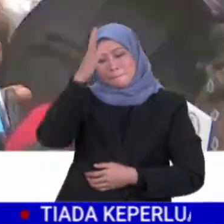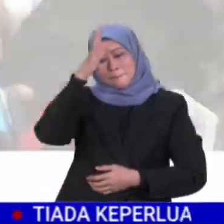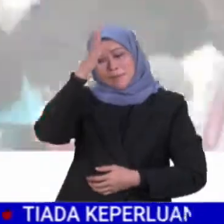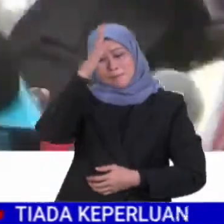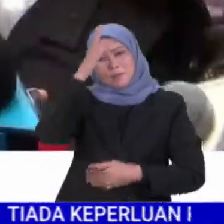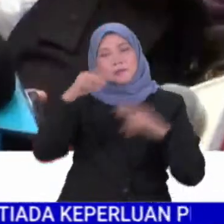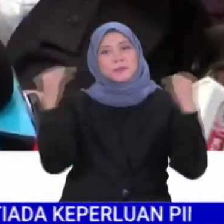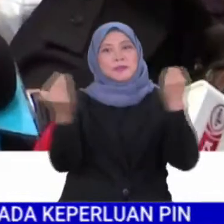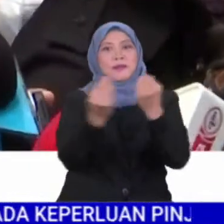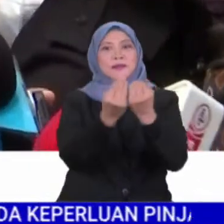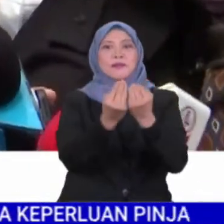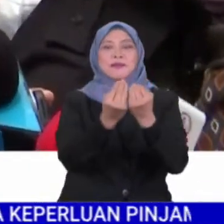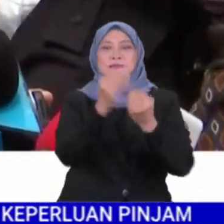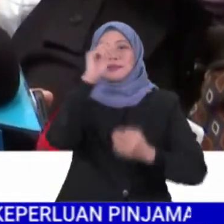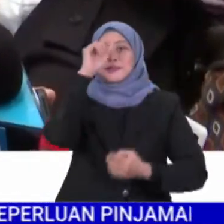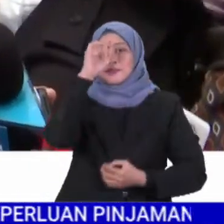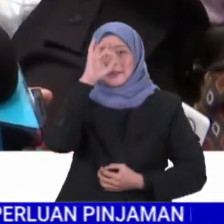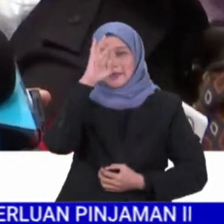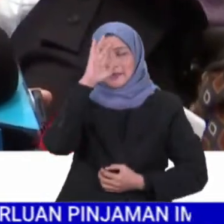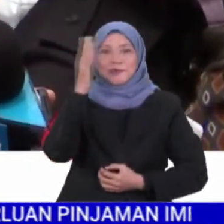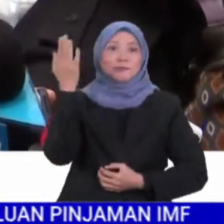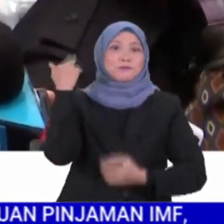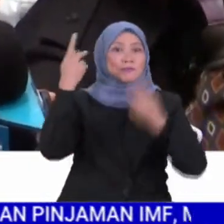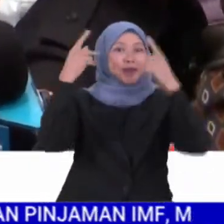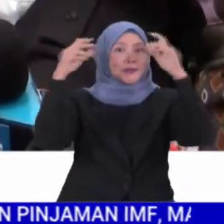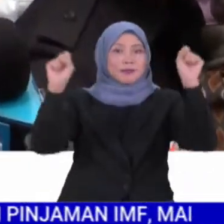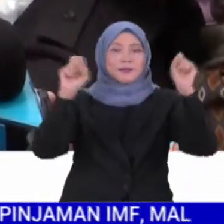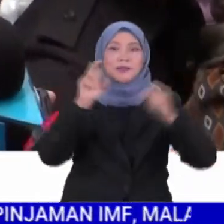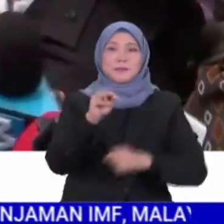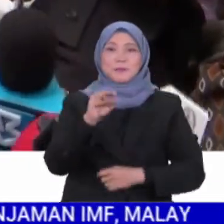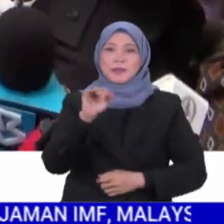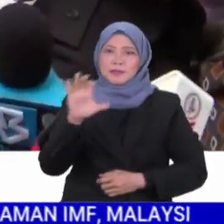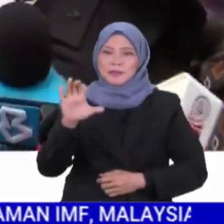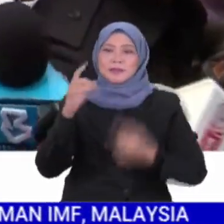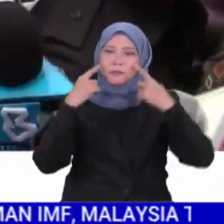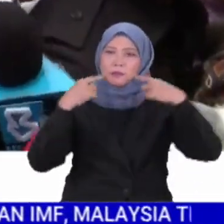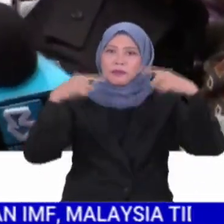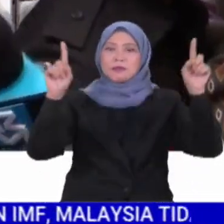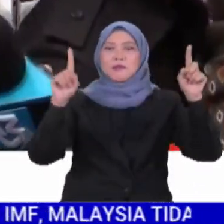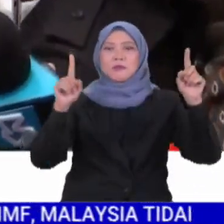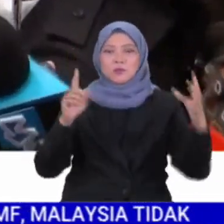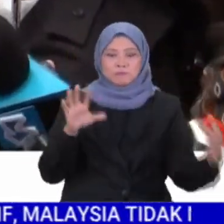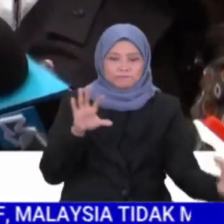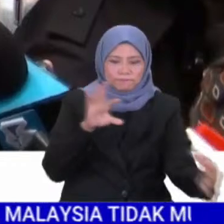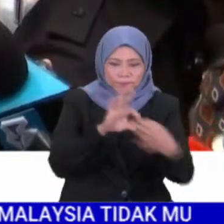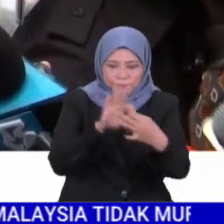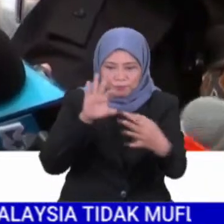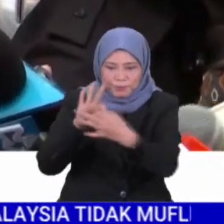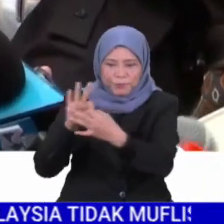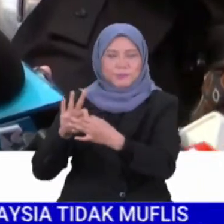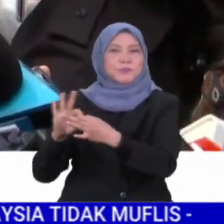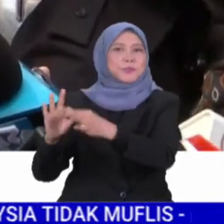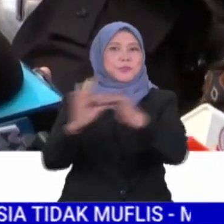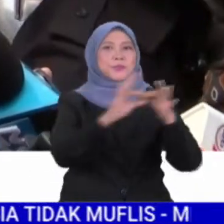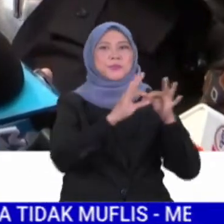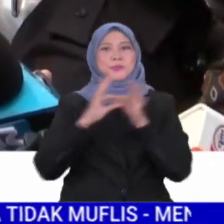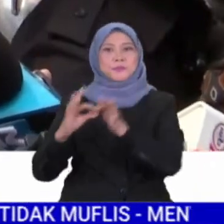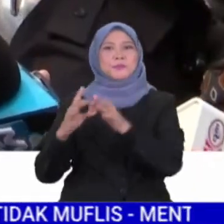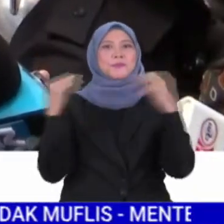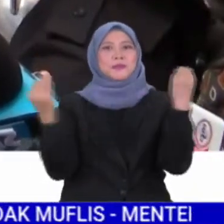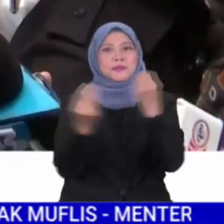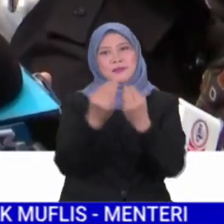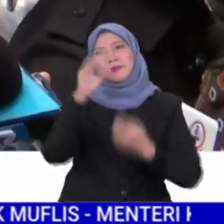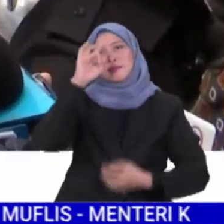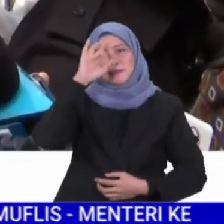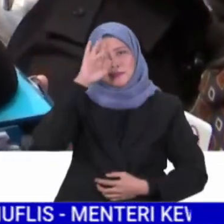India. Waktu menjadi Presiden MIC, berjaya menyatupadukan masyarakat India di Malaysia dan perjuangan